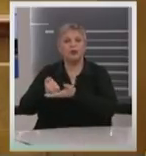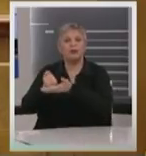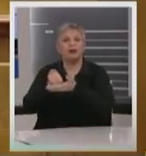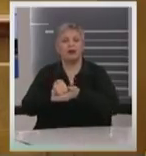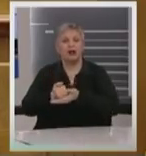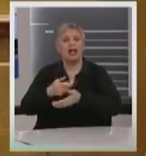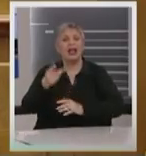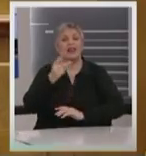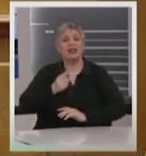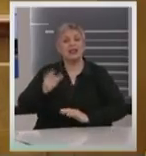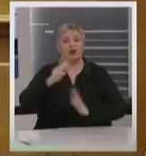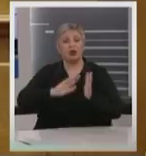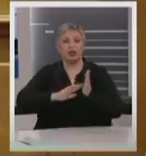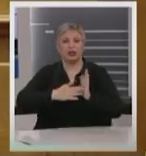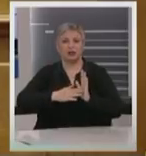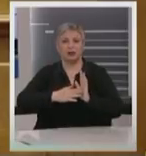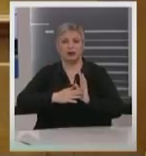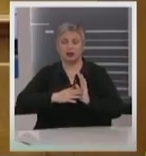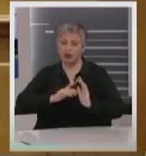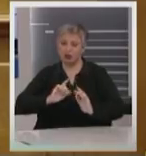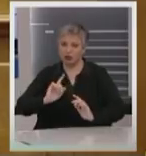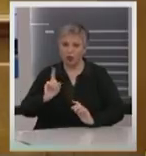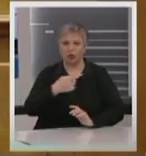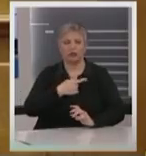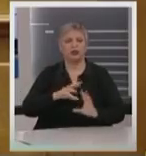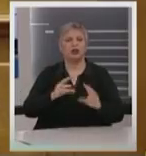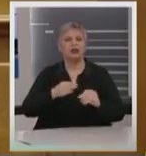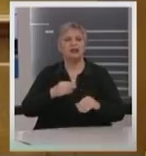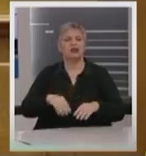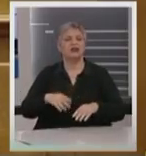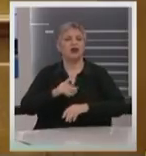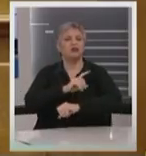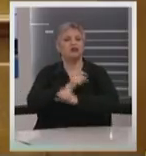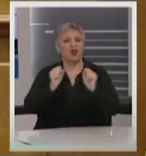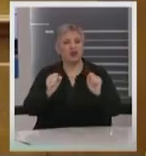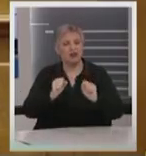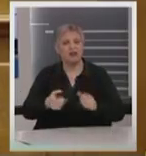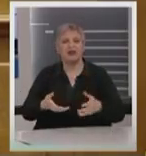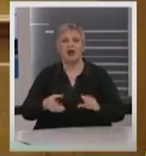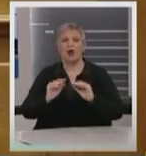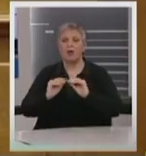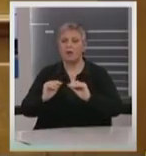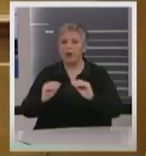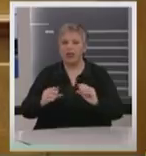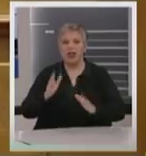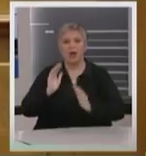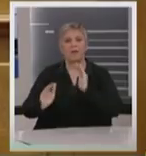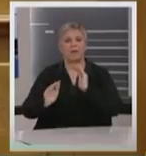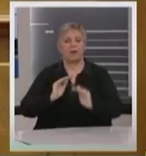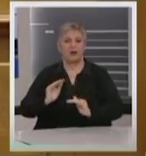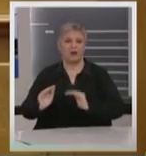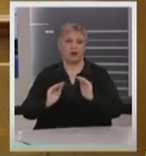κοινωνικές υπηρεσίες σε όλους, στην υγεία, στην παιδεία, στην κοινωνική πρόνοια, που